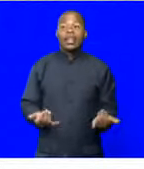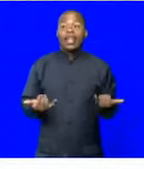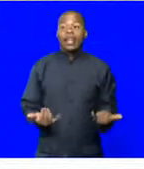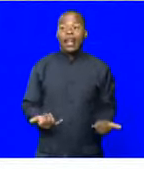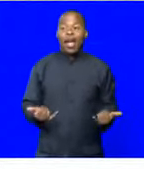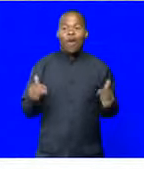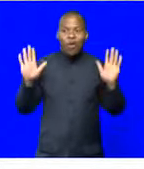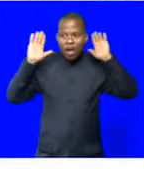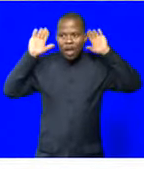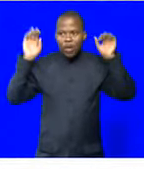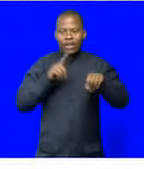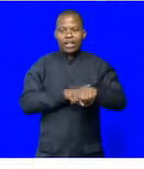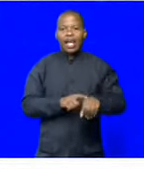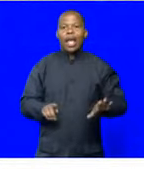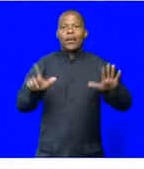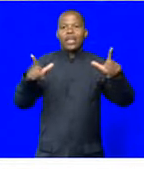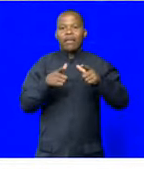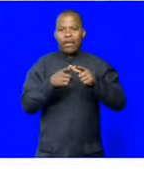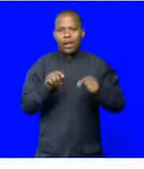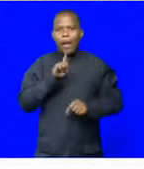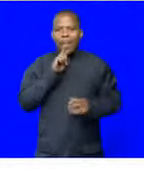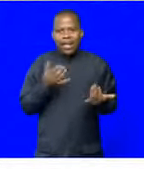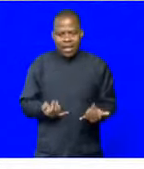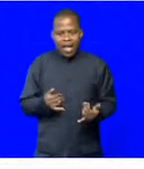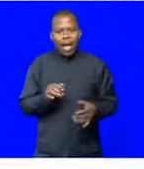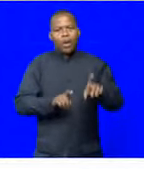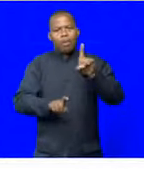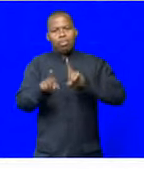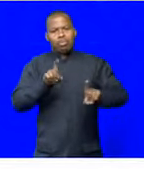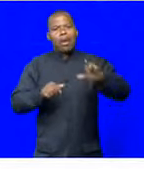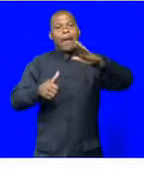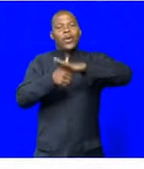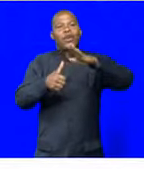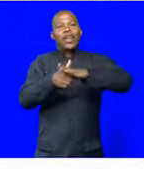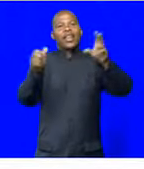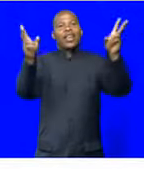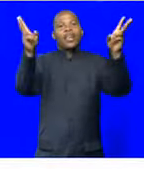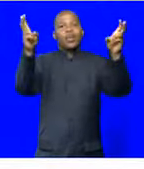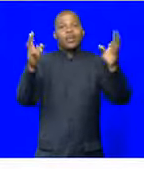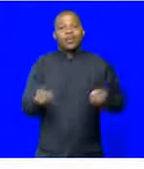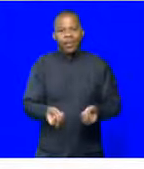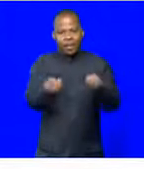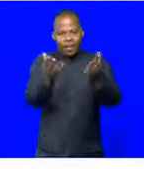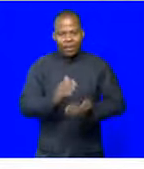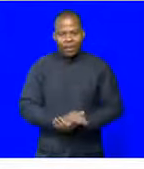Ati kuci tinane mbukeli singakahambi ke asikhumbulana nale thamba embili